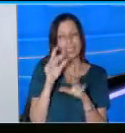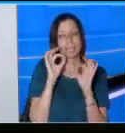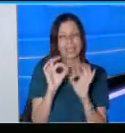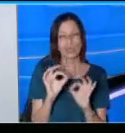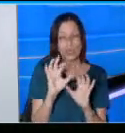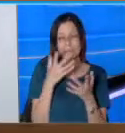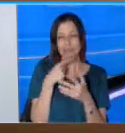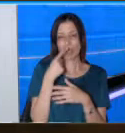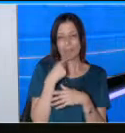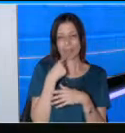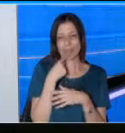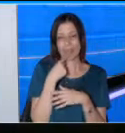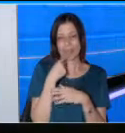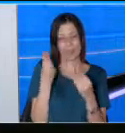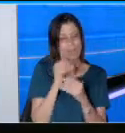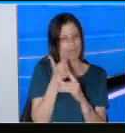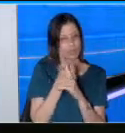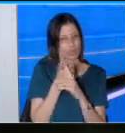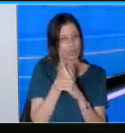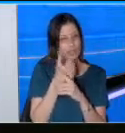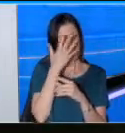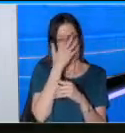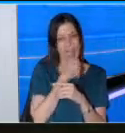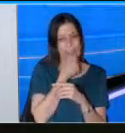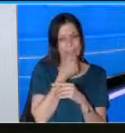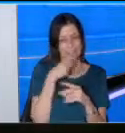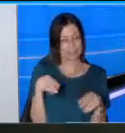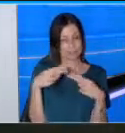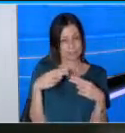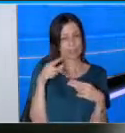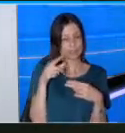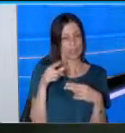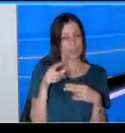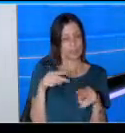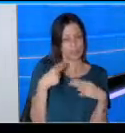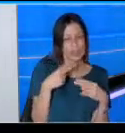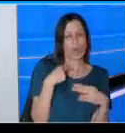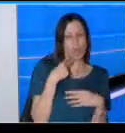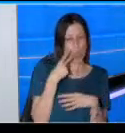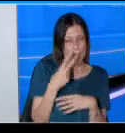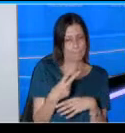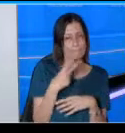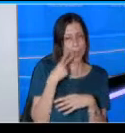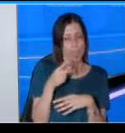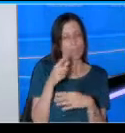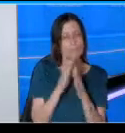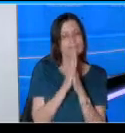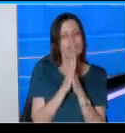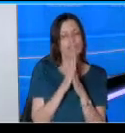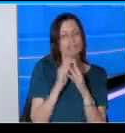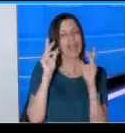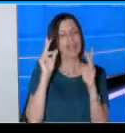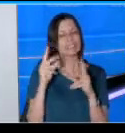מה שאמרת. א', שחמאס יהיה מורתע, והוא כנראה מורתע. אנחנו רואים, הוא מבקש הפסקת